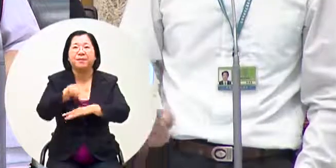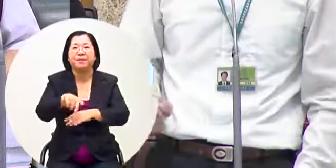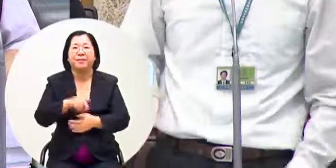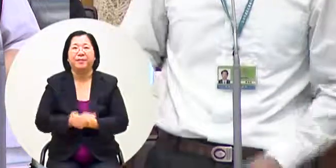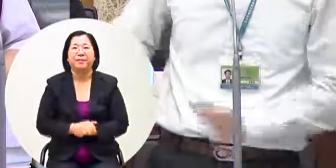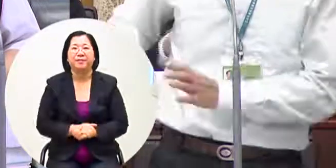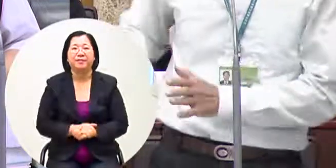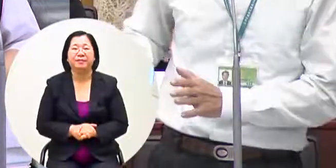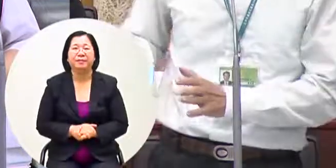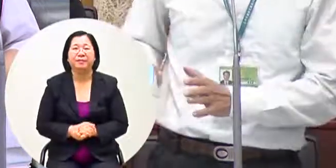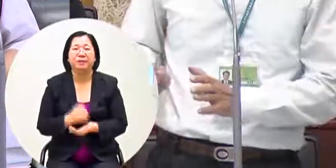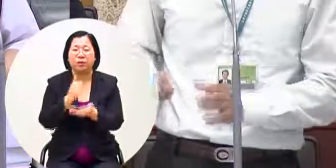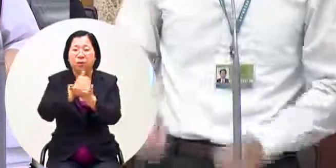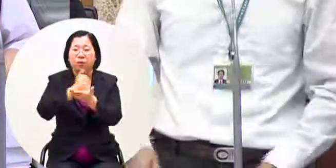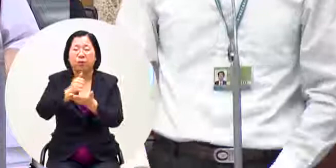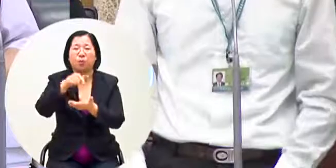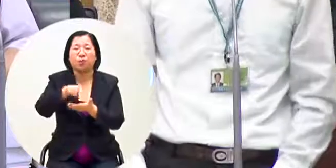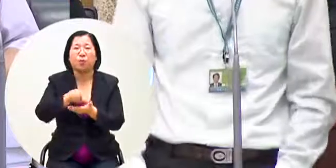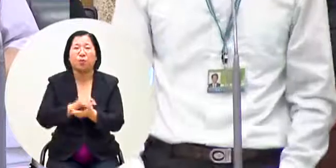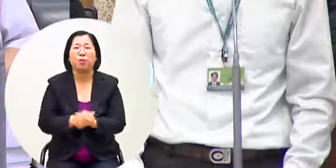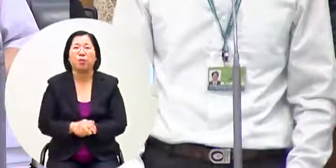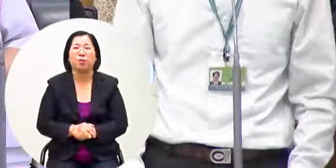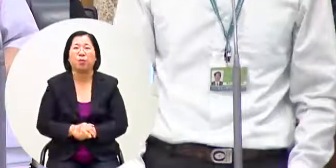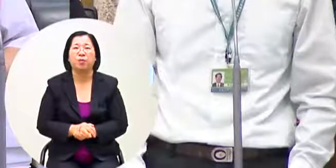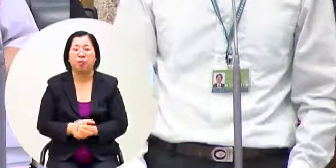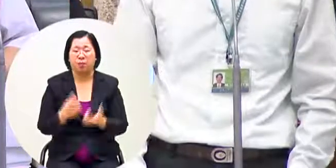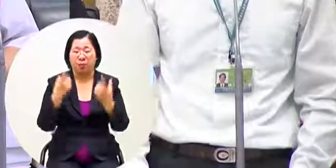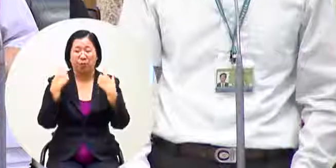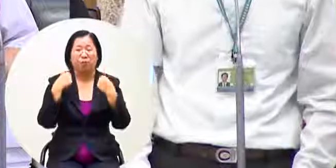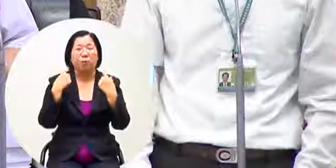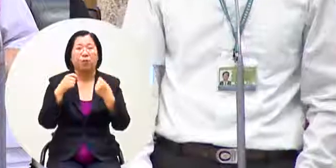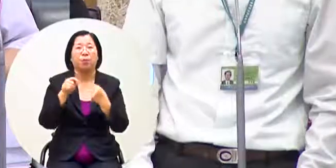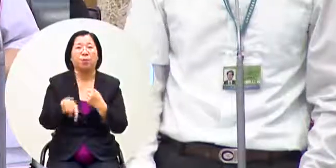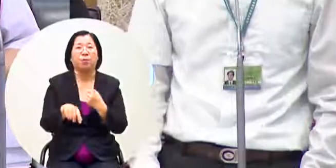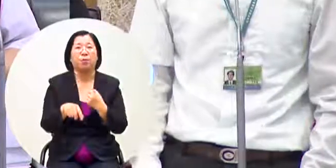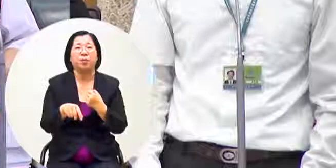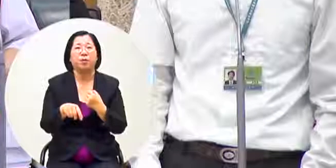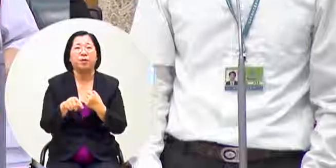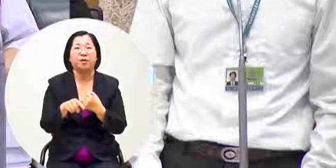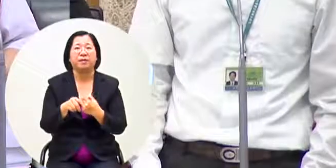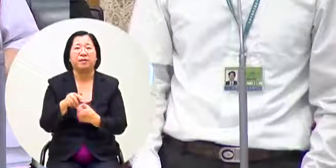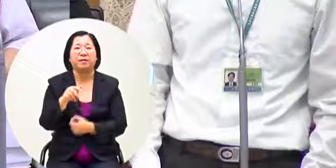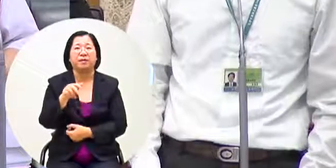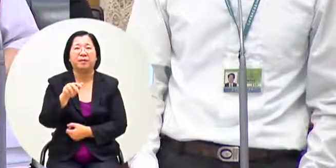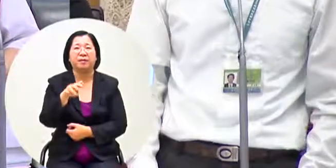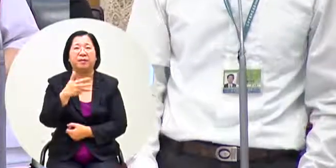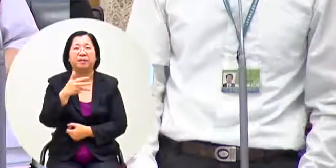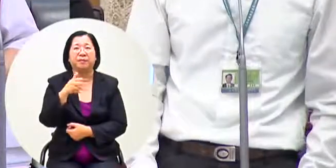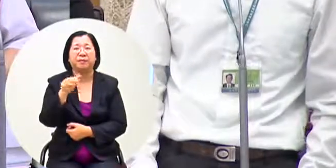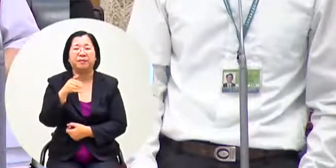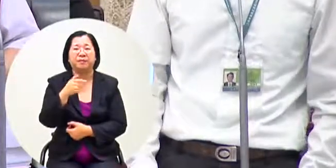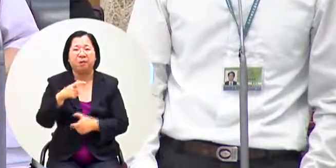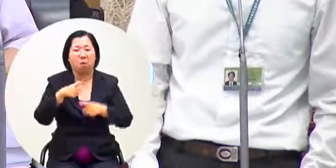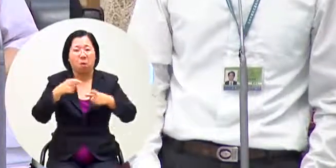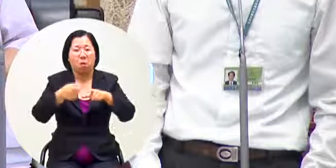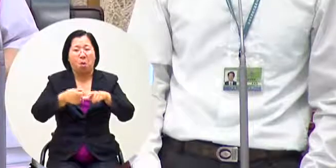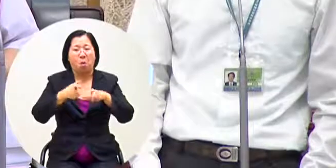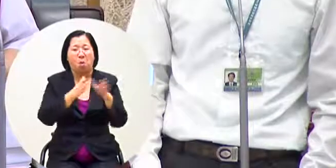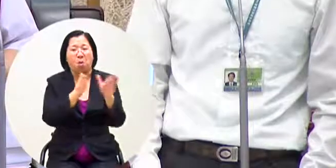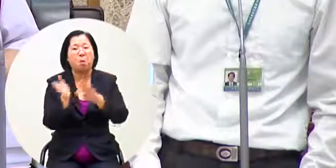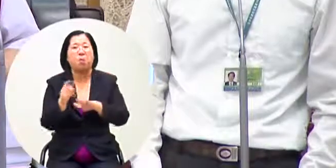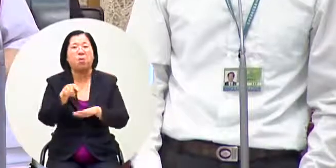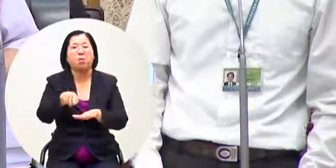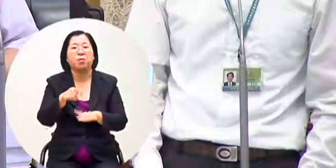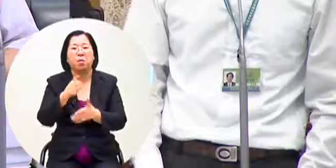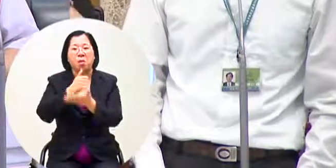能达到原来遐可能要有8-9百万桶哦，所以将来遐的货柜量的话呢，可能一